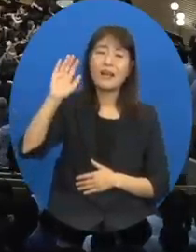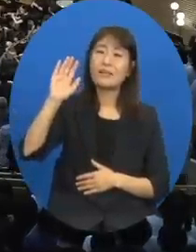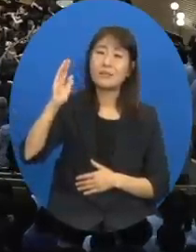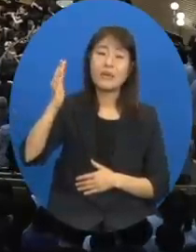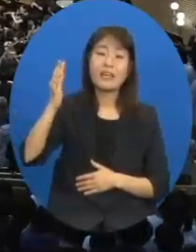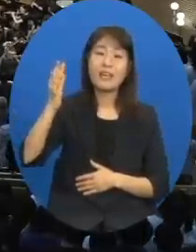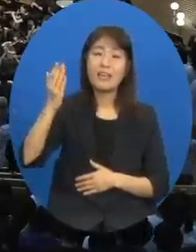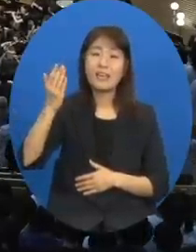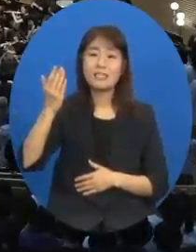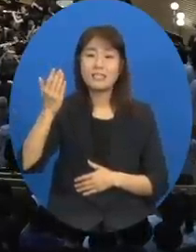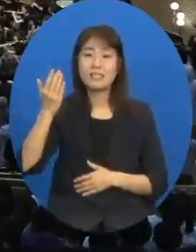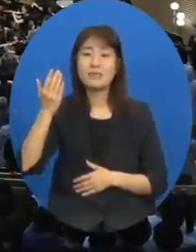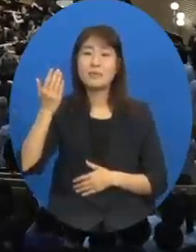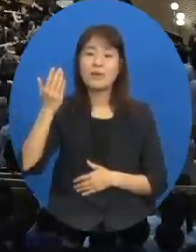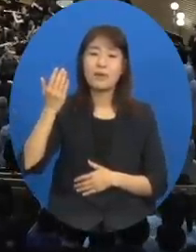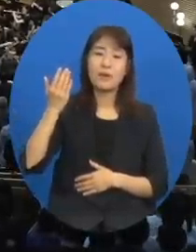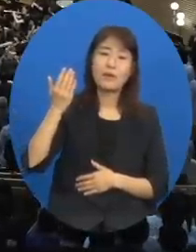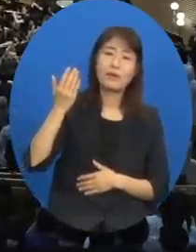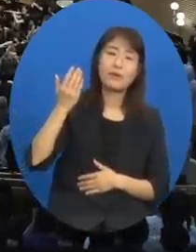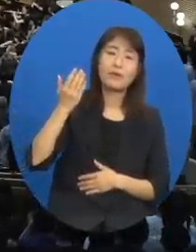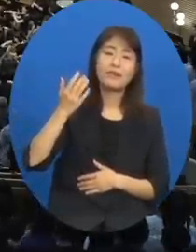난처가 되시며